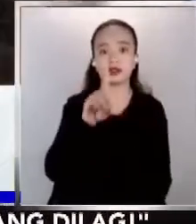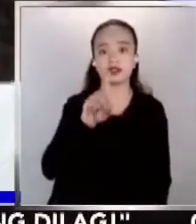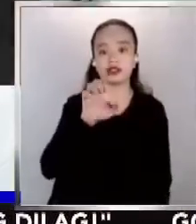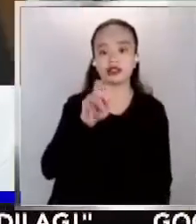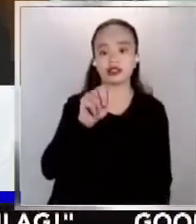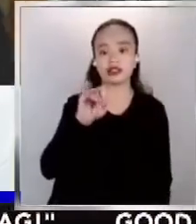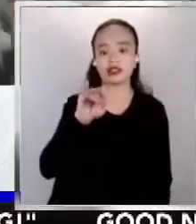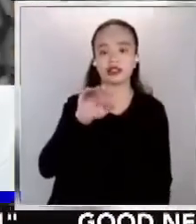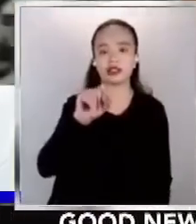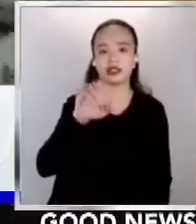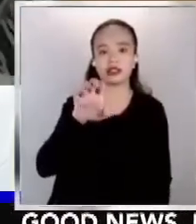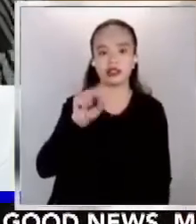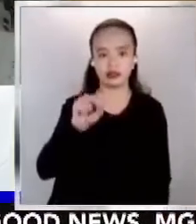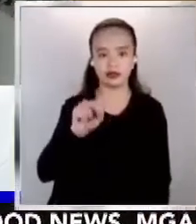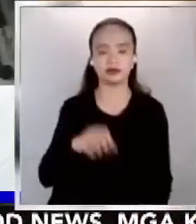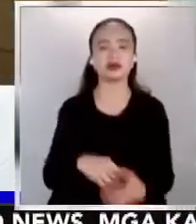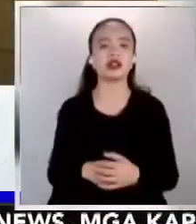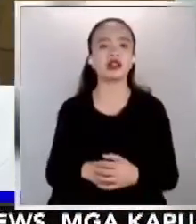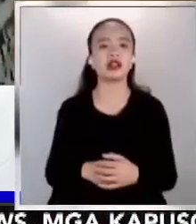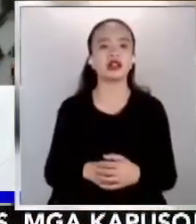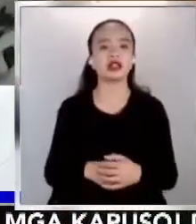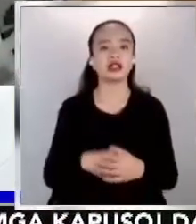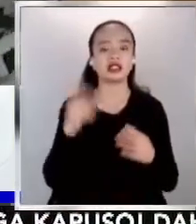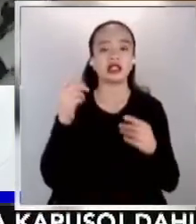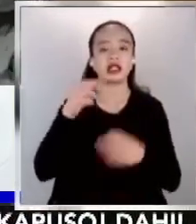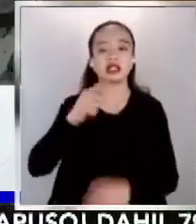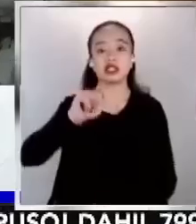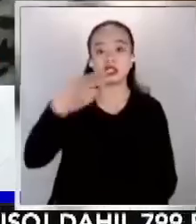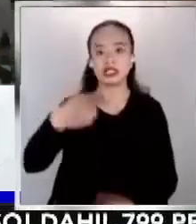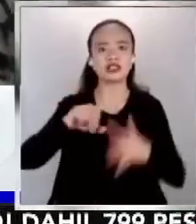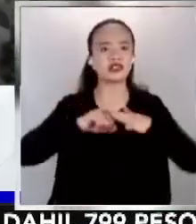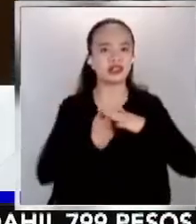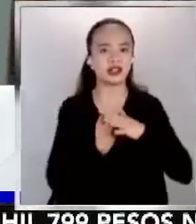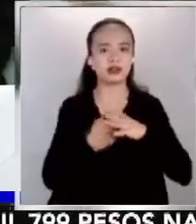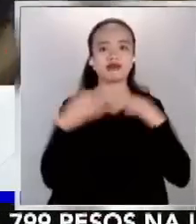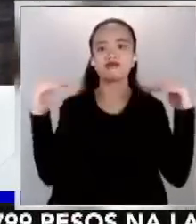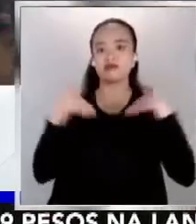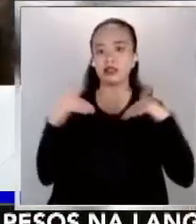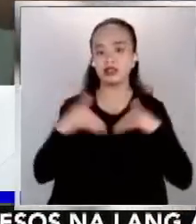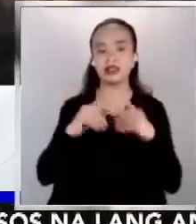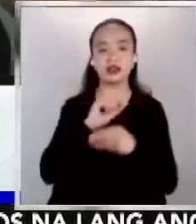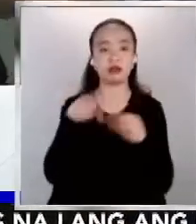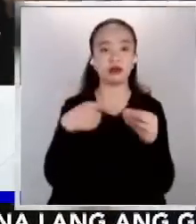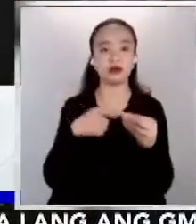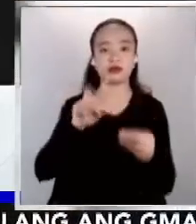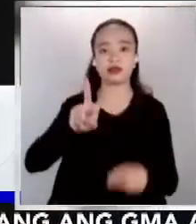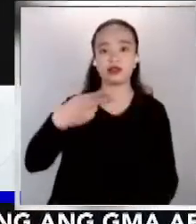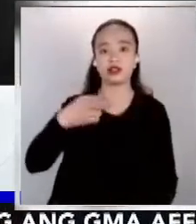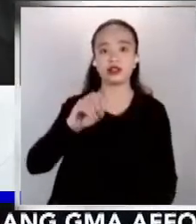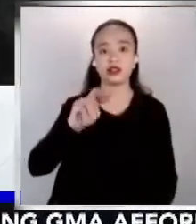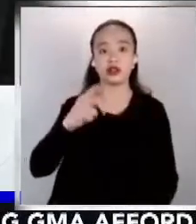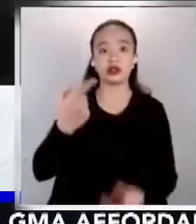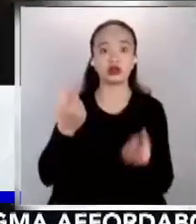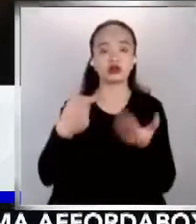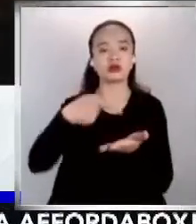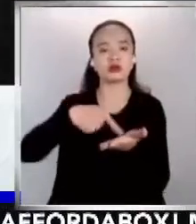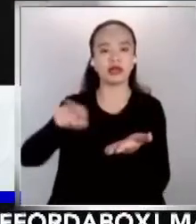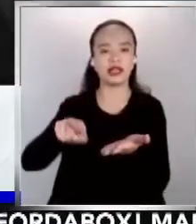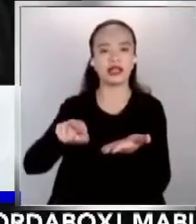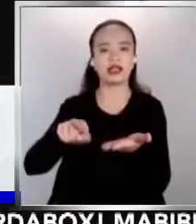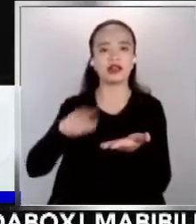sa kanya. Sa Huwebes, magsisimula ang pagdinig sa petisyon ni Navarro na makapagpiyansa sa kasong rape. Hindi